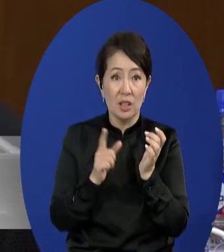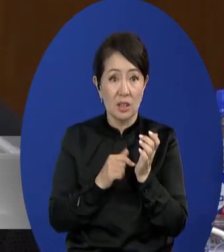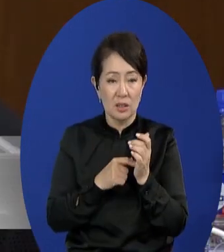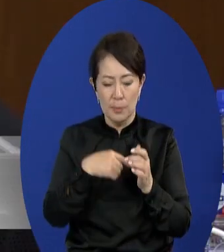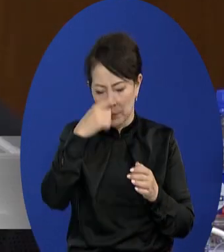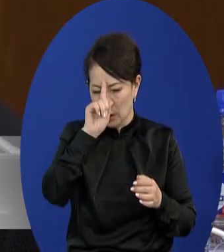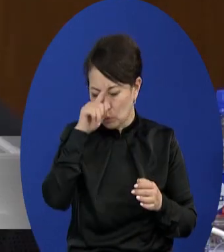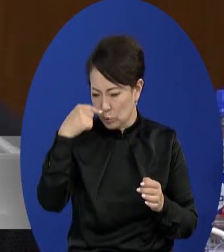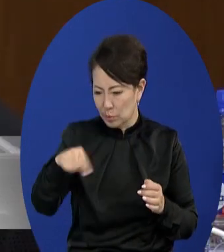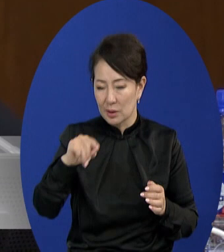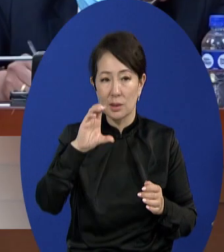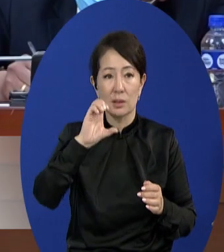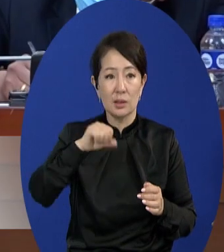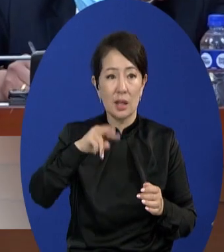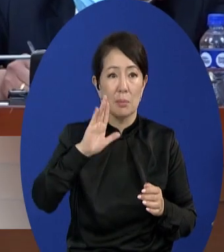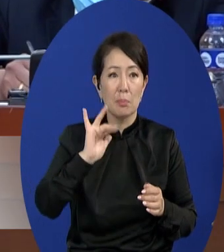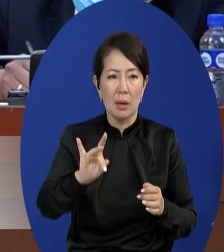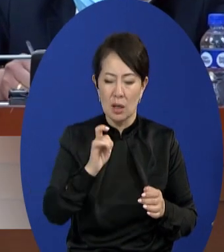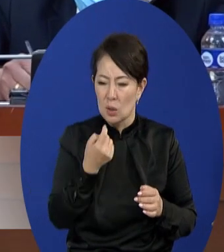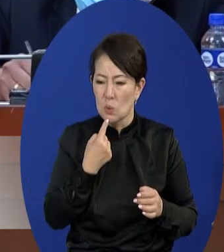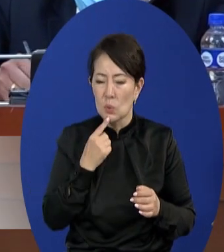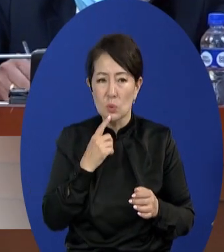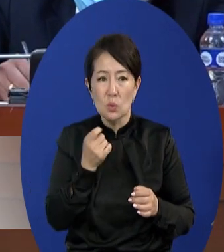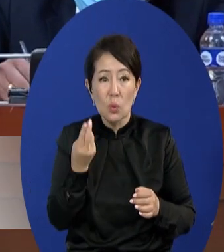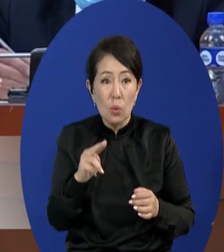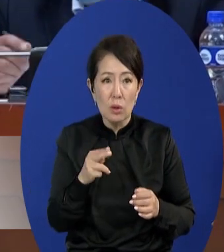эрүүл мэндийн салбар энэ хүнд цаг үед доголдохыг хүлээн зөвшөөрч